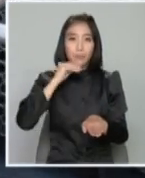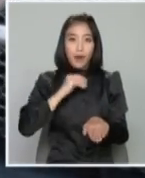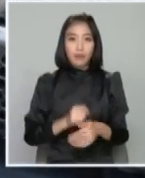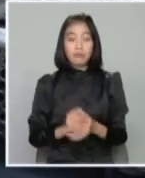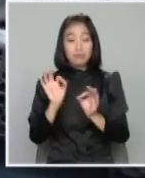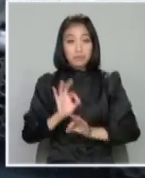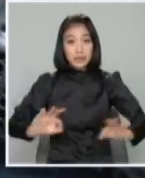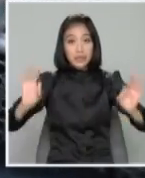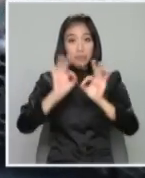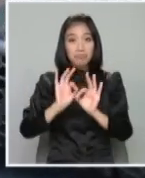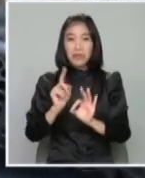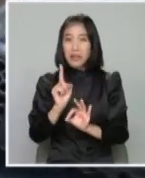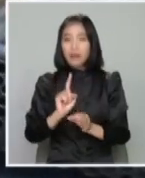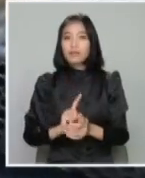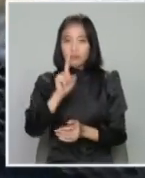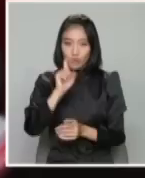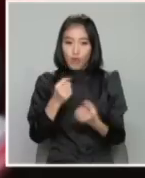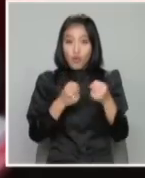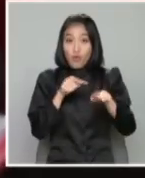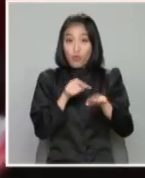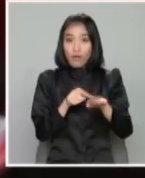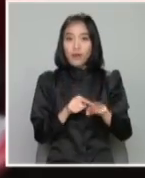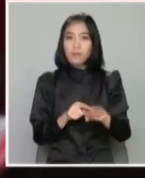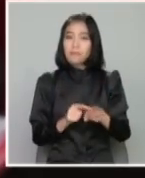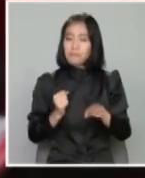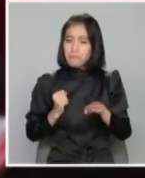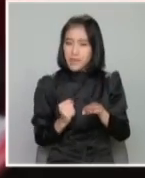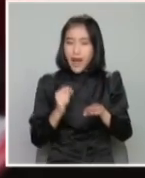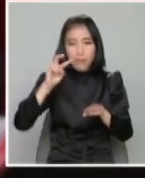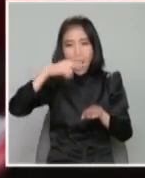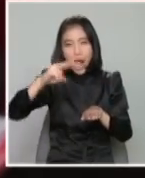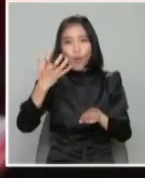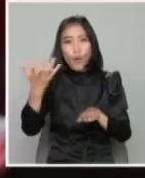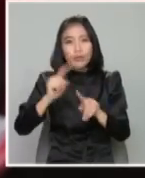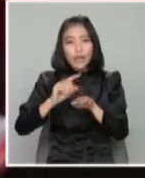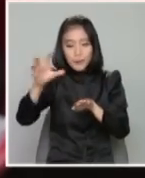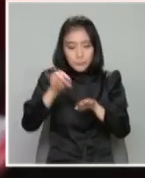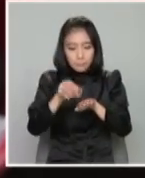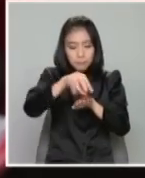หาชิ้นส่วนต่างๆมาประกอบอย่างคันนี้กว่าจะขับได้ก็ใช้เวลากว่า8เดือน